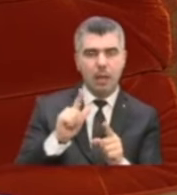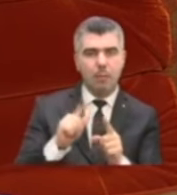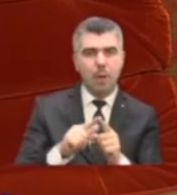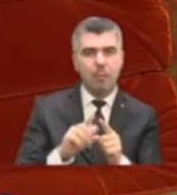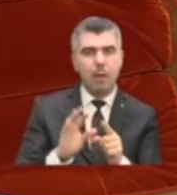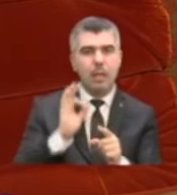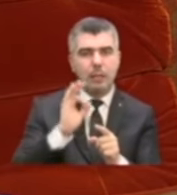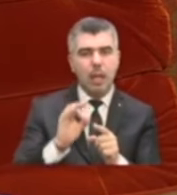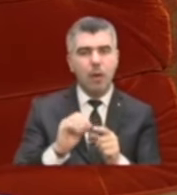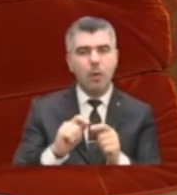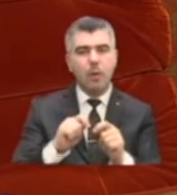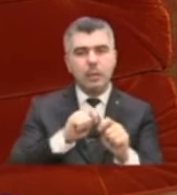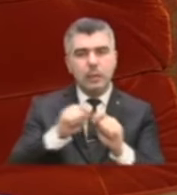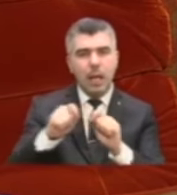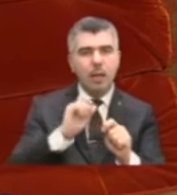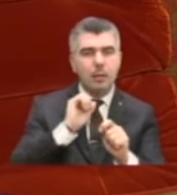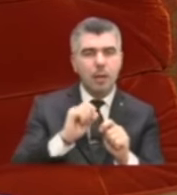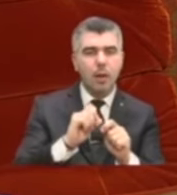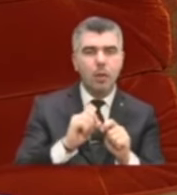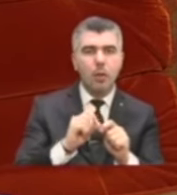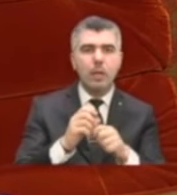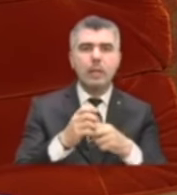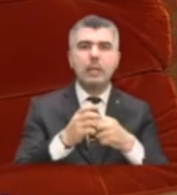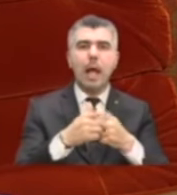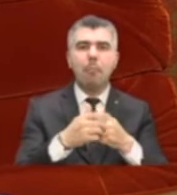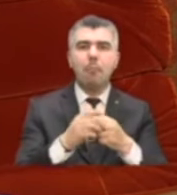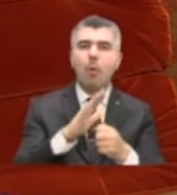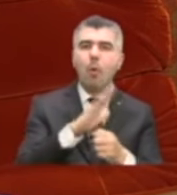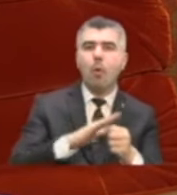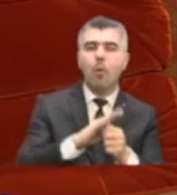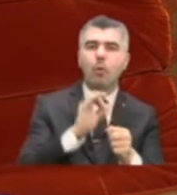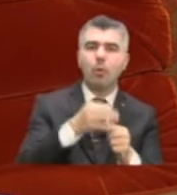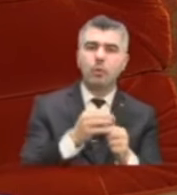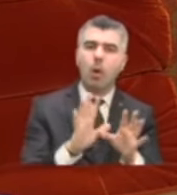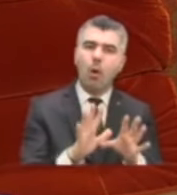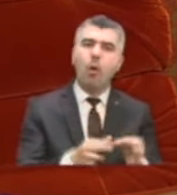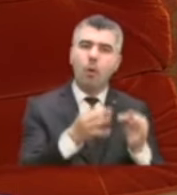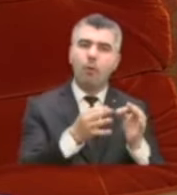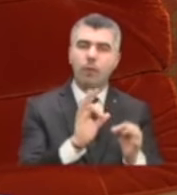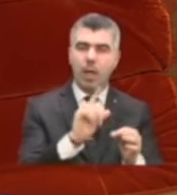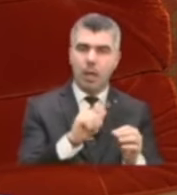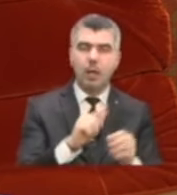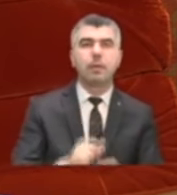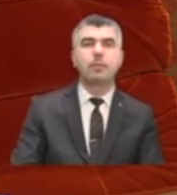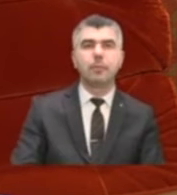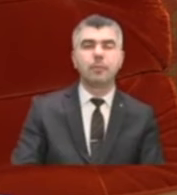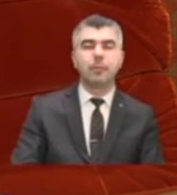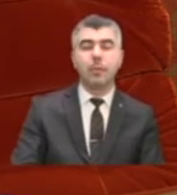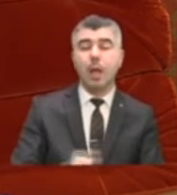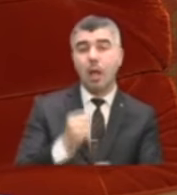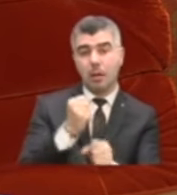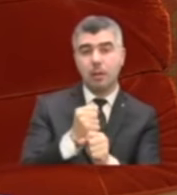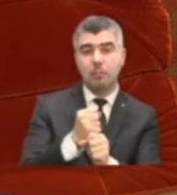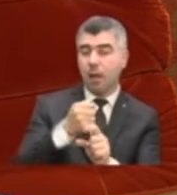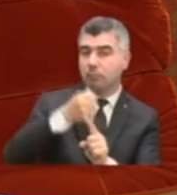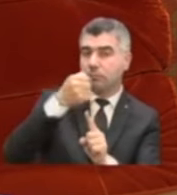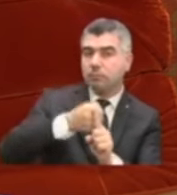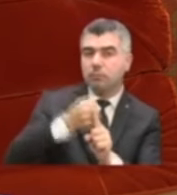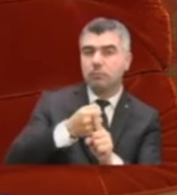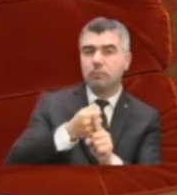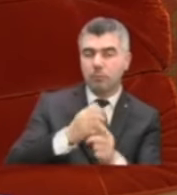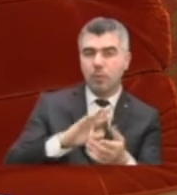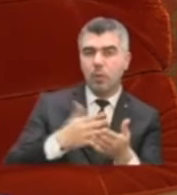كسبائك الفضه والاكسيد الزنك وقضبان ديال الكوبالت، ولكن هذا الشيء غير كافي، متفقين معكم في هذه القضيه. فلذلك كنشتغلنا على واحد في اطار واحد